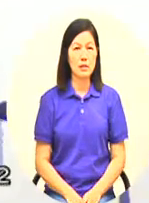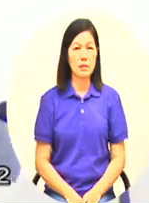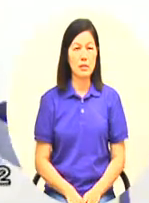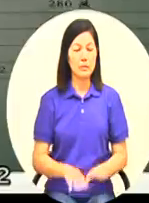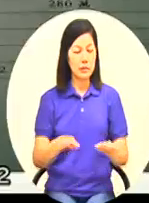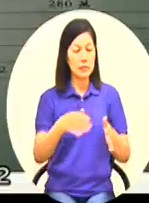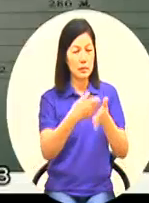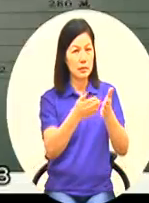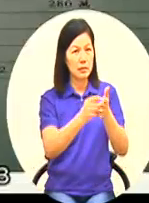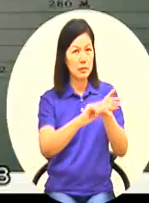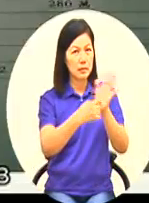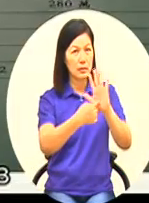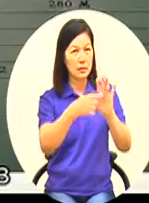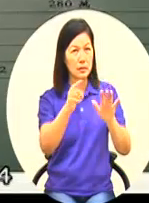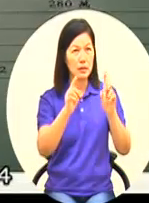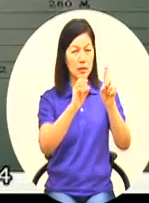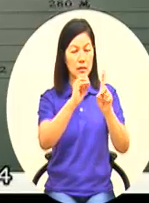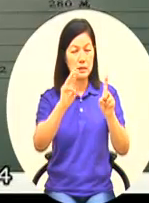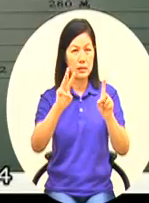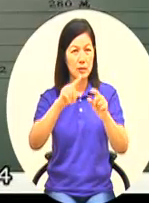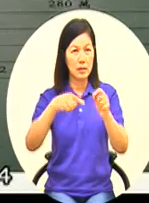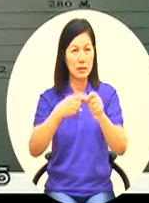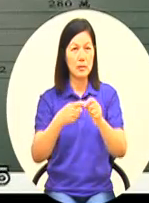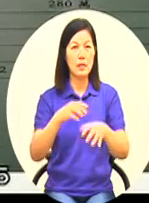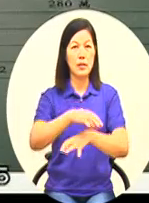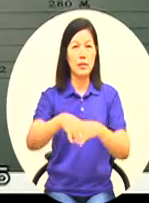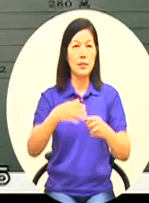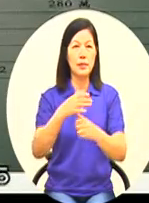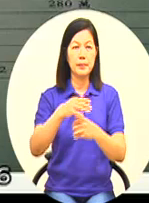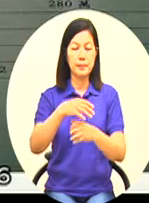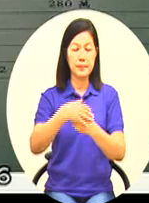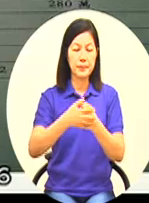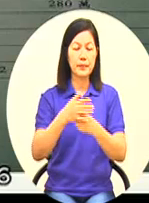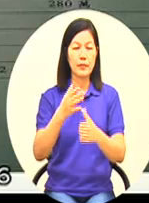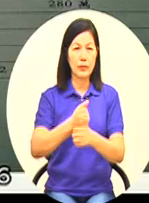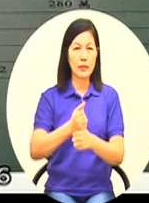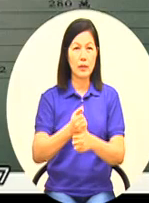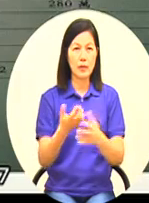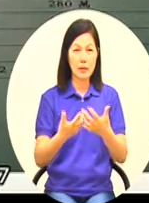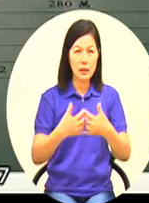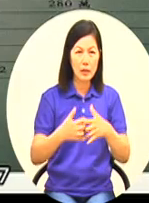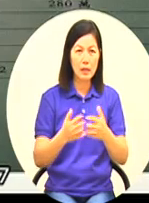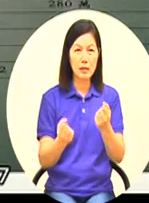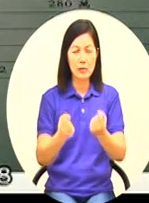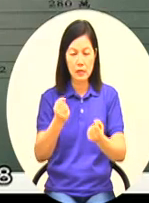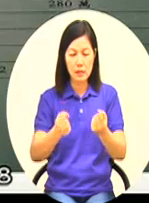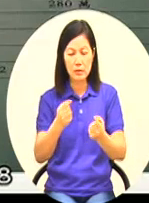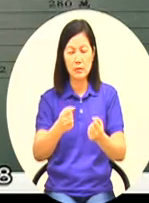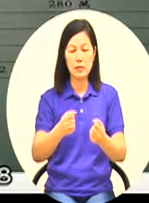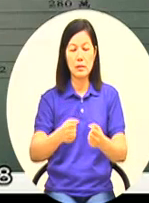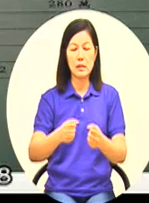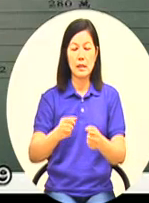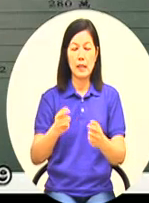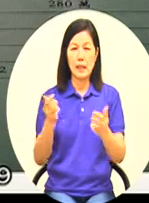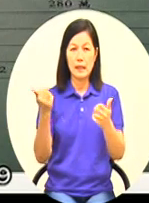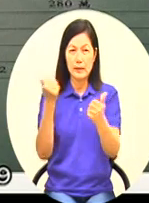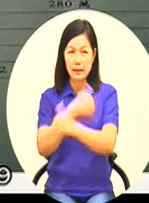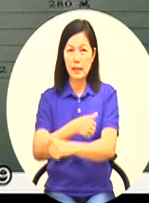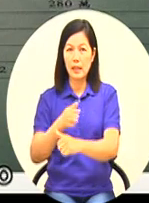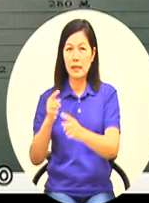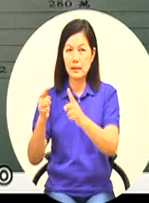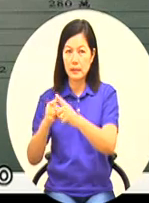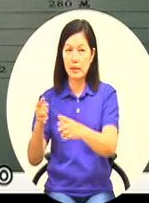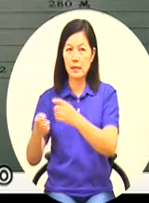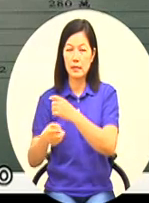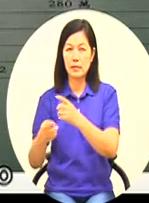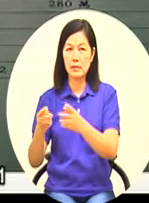是我们103年我们环保局有增设的一些机具能够来替代人力的一个操作让